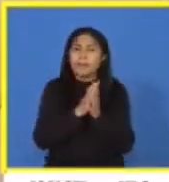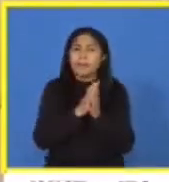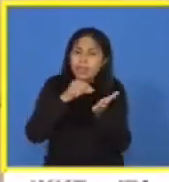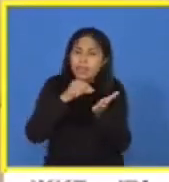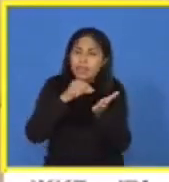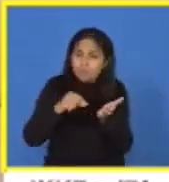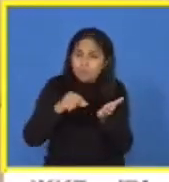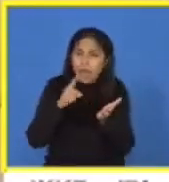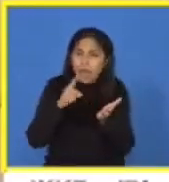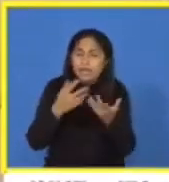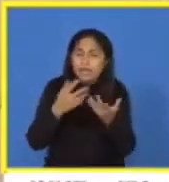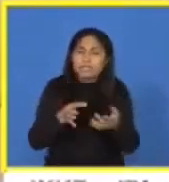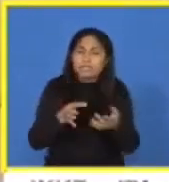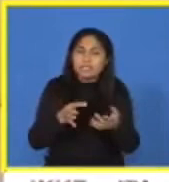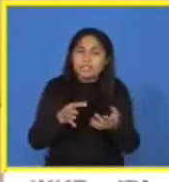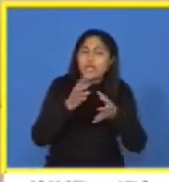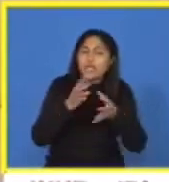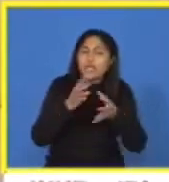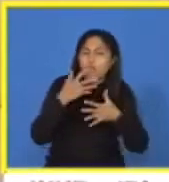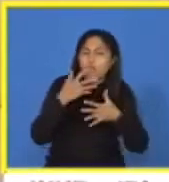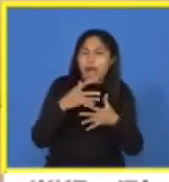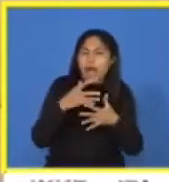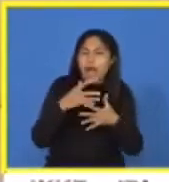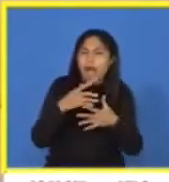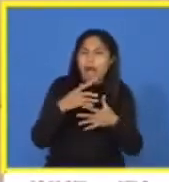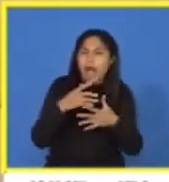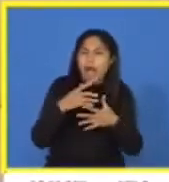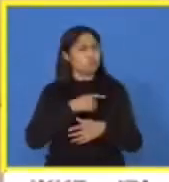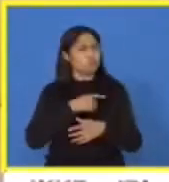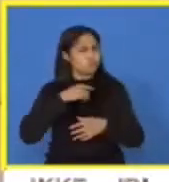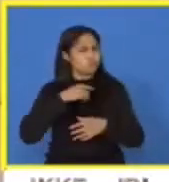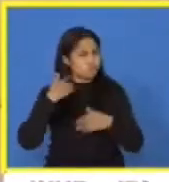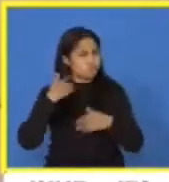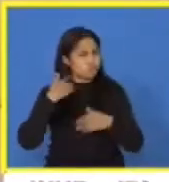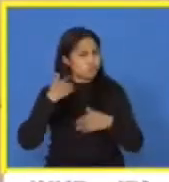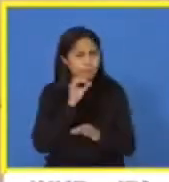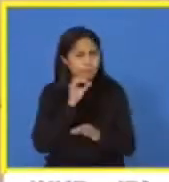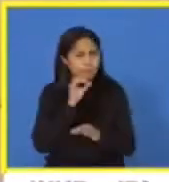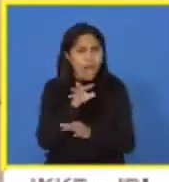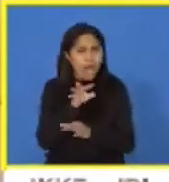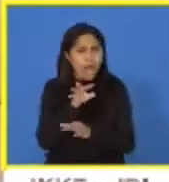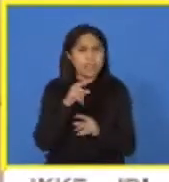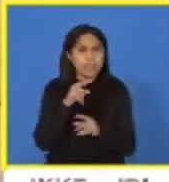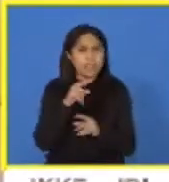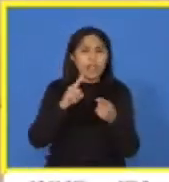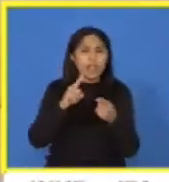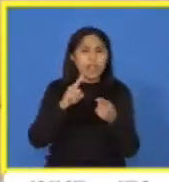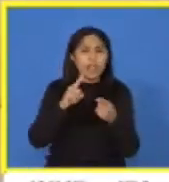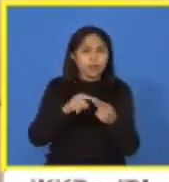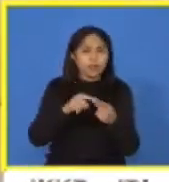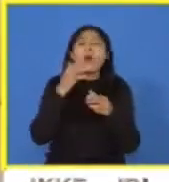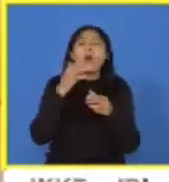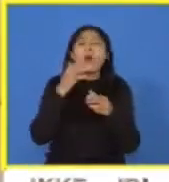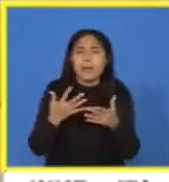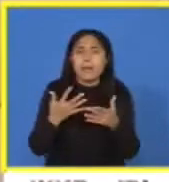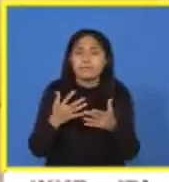Kupang, kami sudah menyampaikan ke teman-teman promosi di seluruh